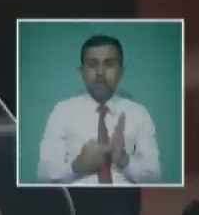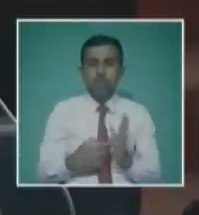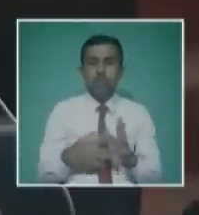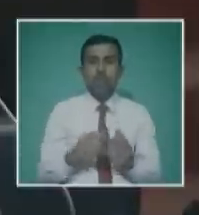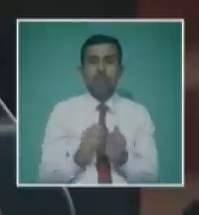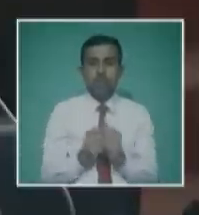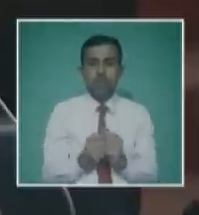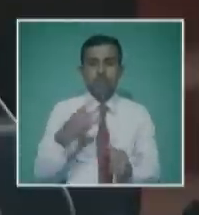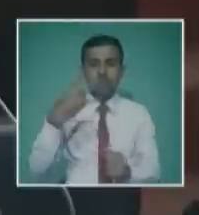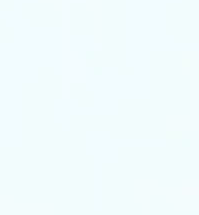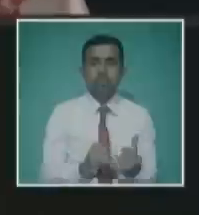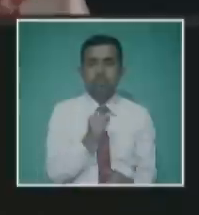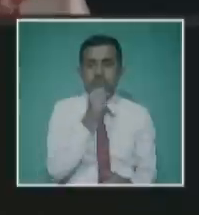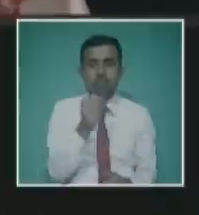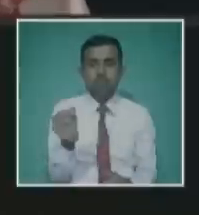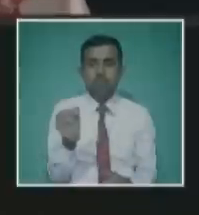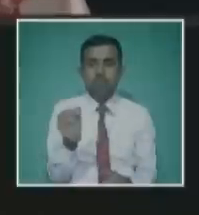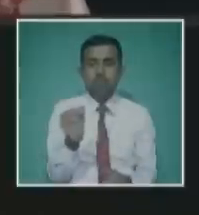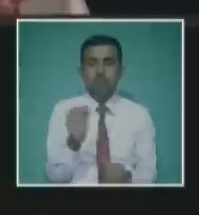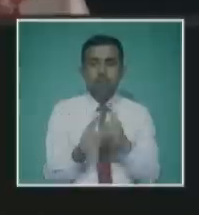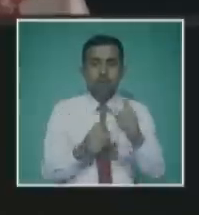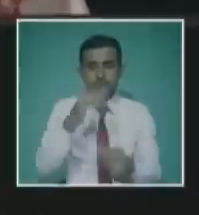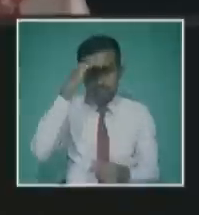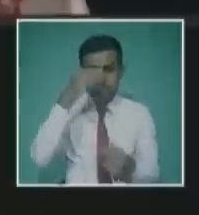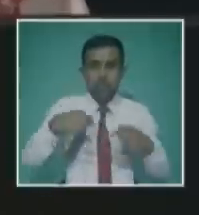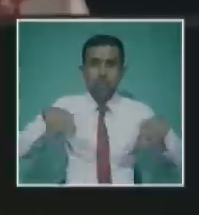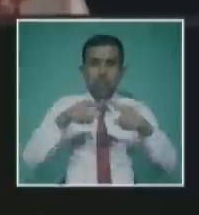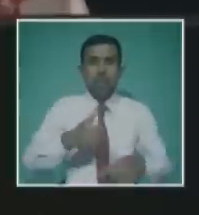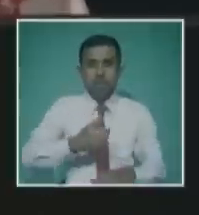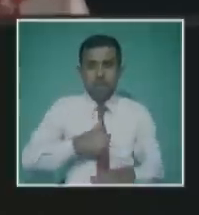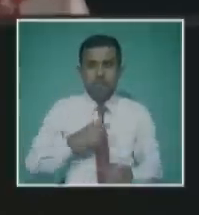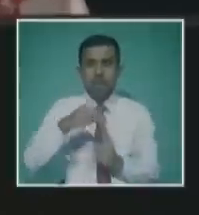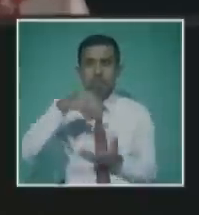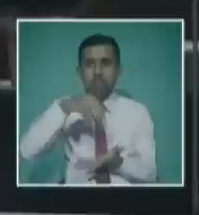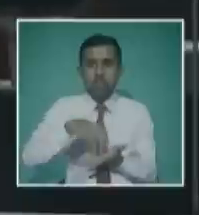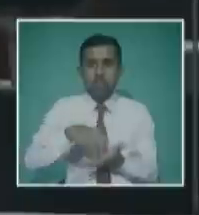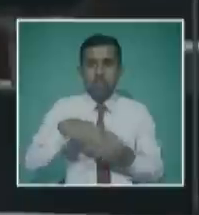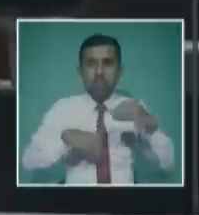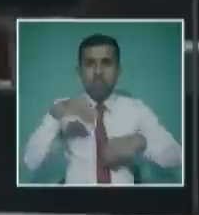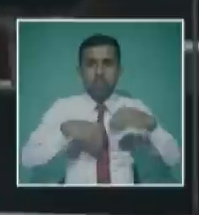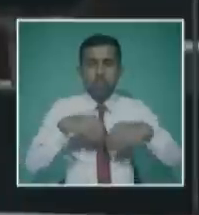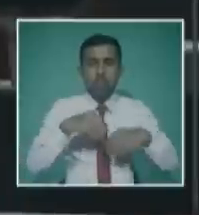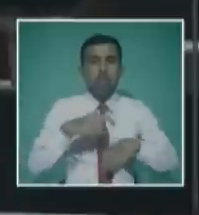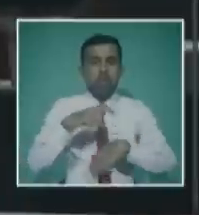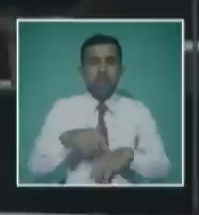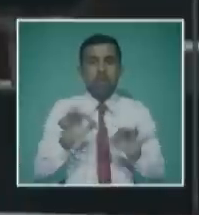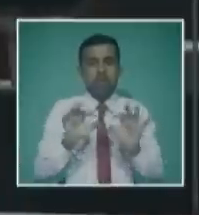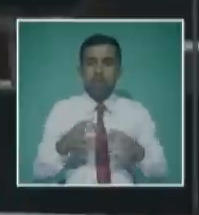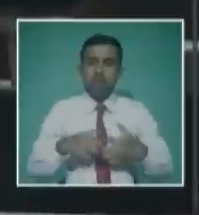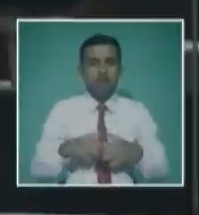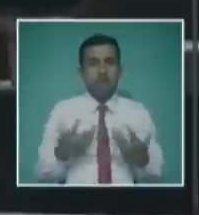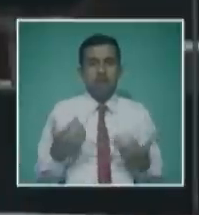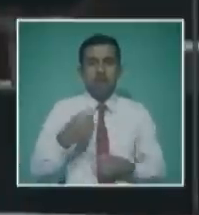විරස් කරන්න අපි තුනෙන් දෙකේ බලයක් දෙනවා අර කතානායකතුමනි අපි කවුරුත් එකඟයි පළාත් සභාව මැතිවරණ සහ මැතිවරණ කාලට තියෙන ඒකේ ගැටලුවක් නෑ අපි